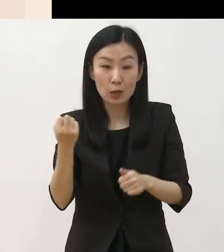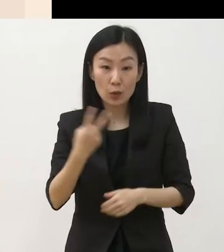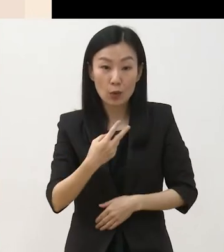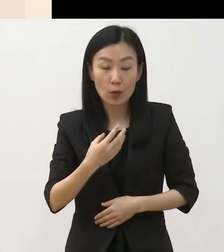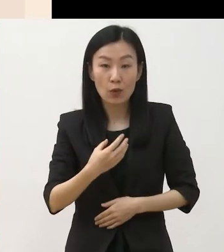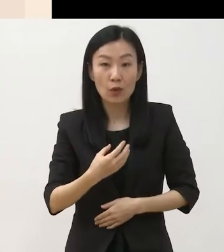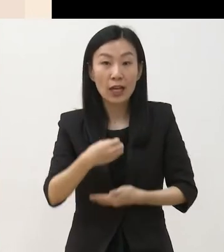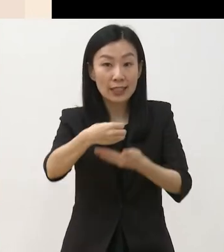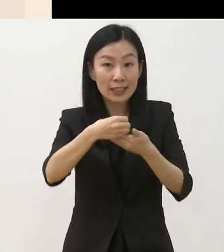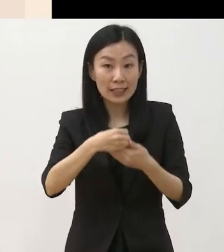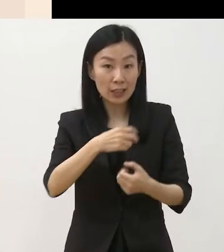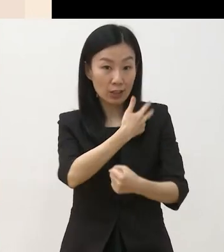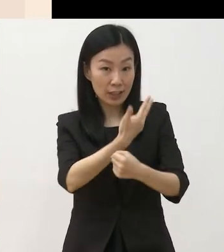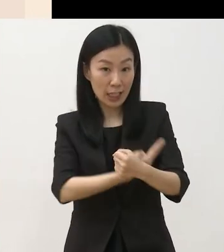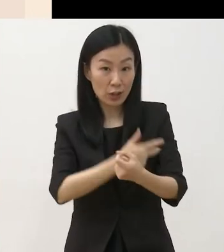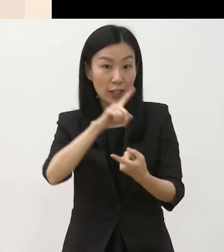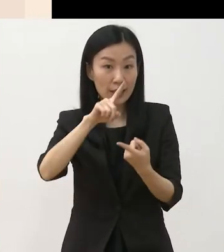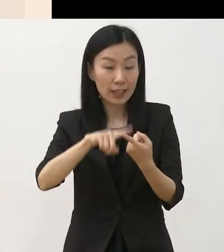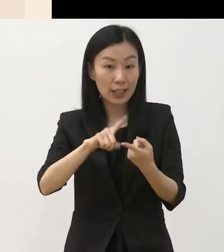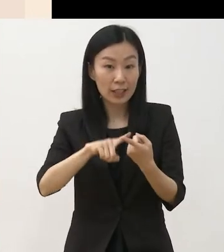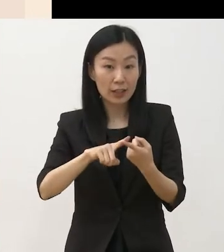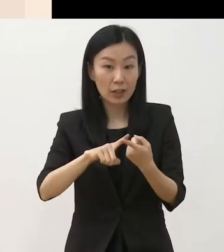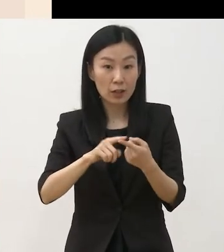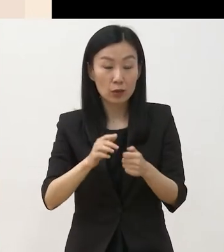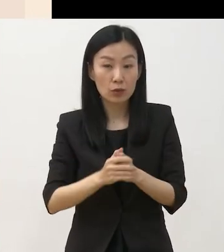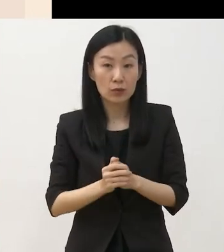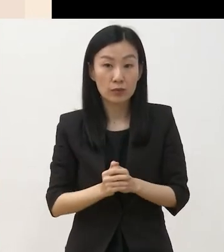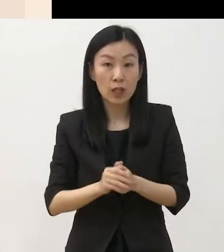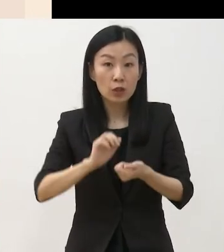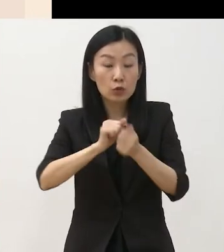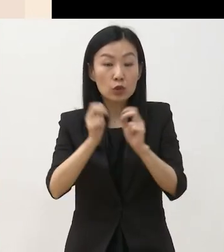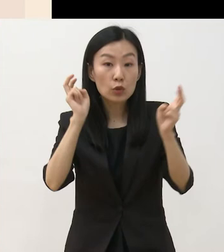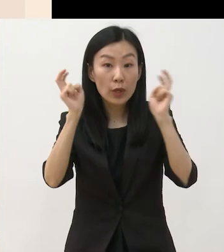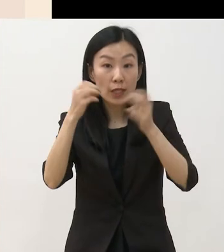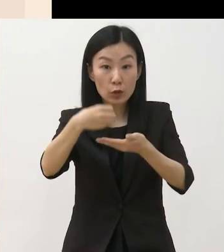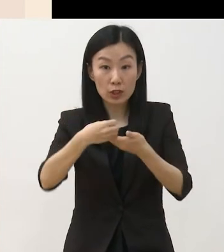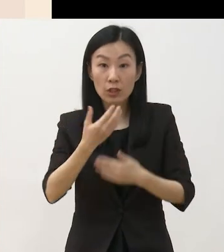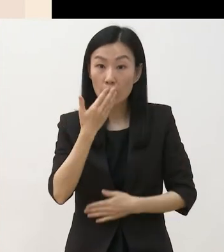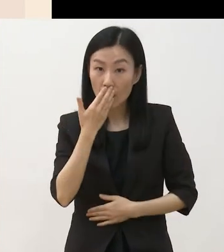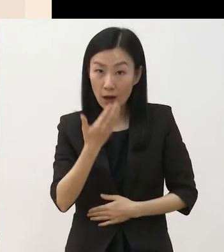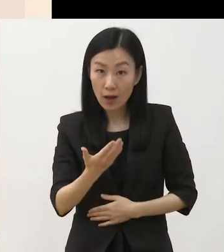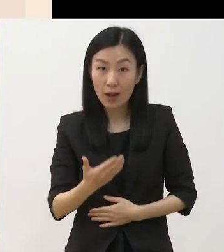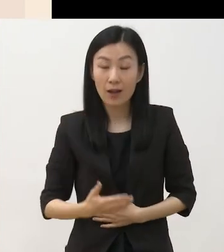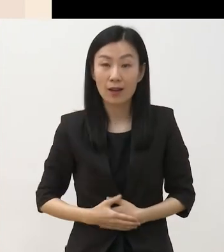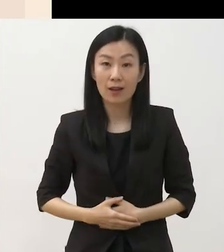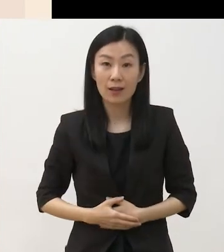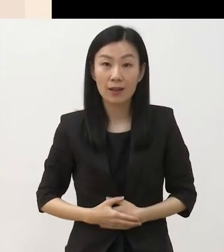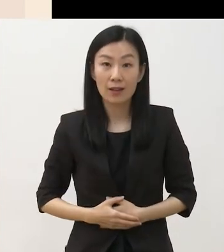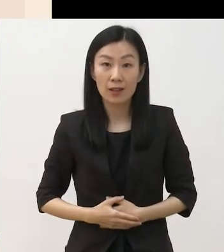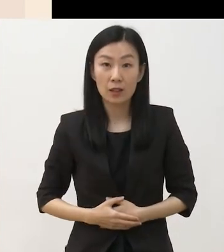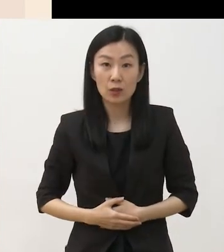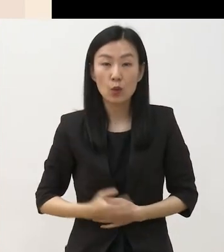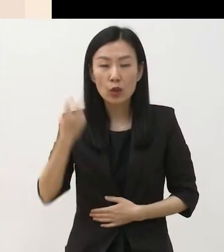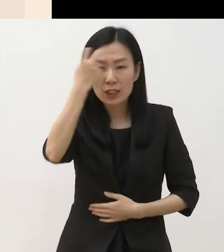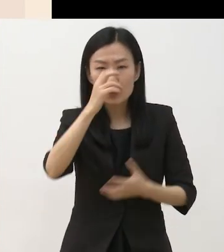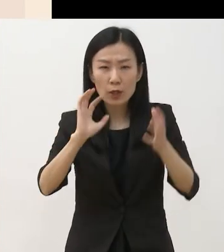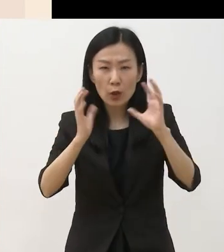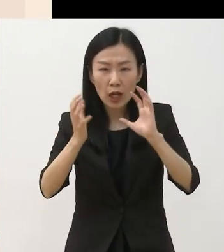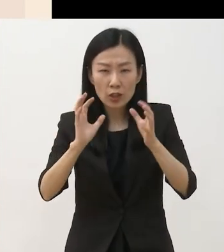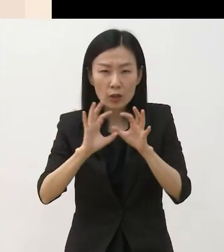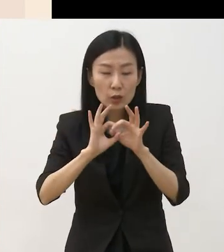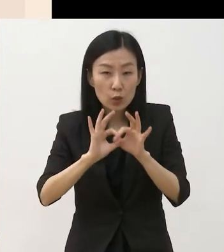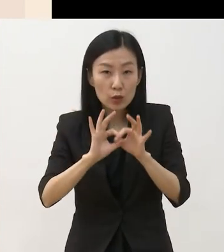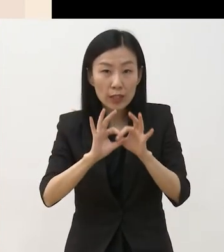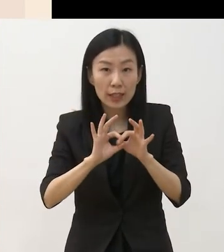신청 자격에 있어서도 주식회사가 신청이 가능하고요. 단, 그 심의 과정을 통해서